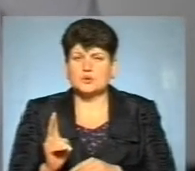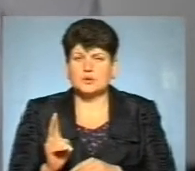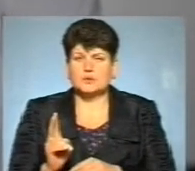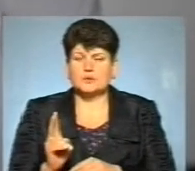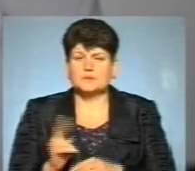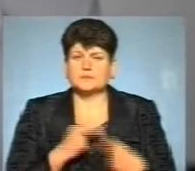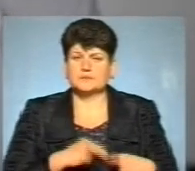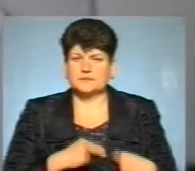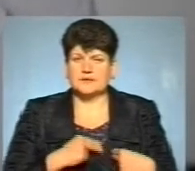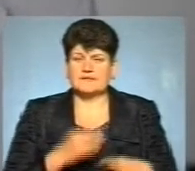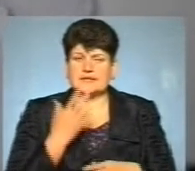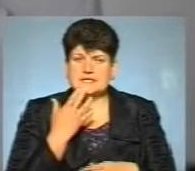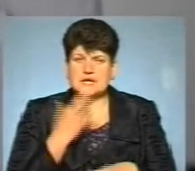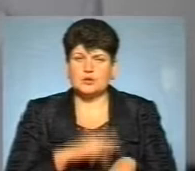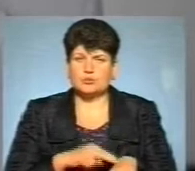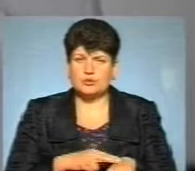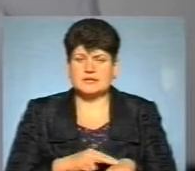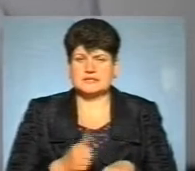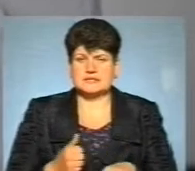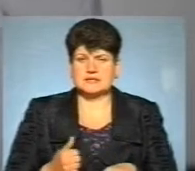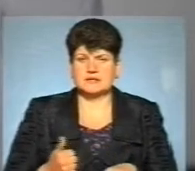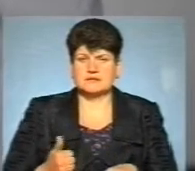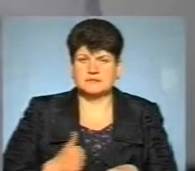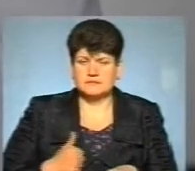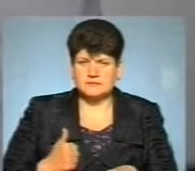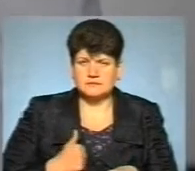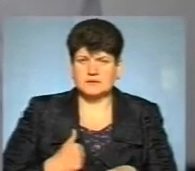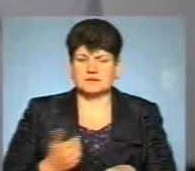це працівників Нацполіції, Нацгвардії і